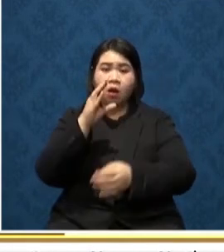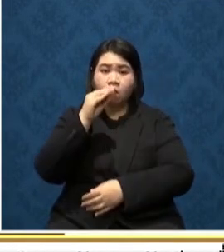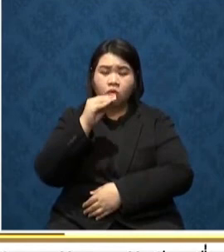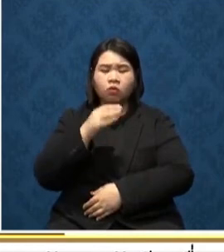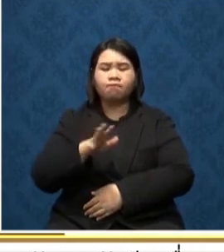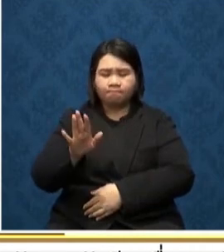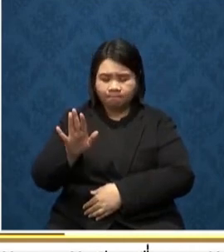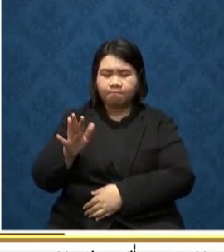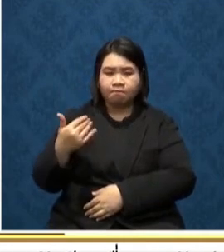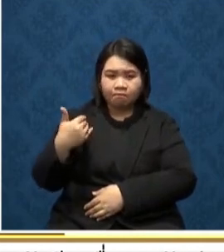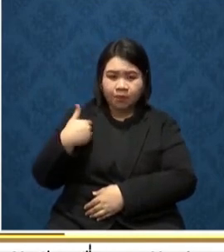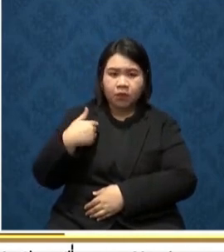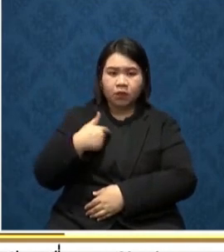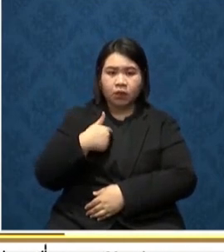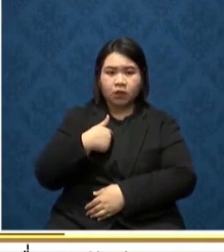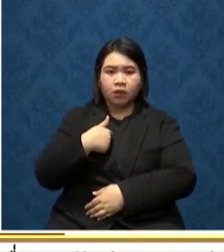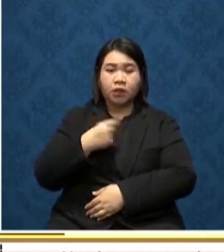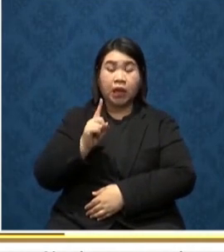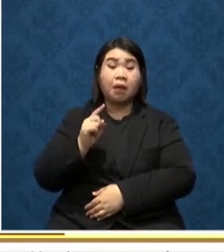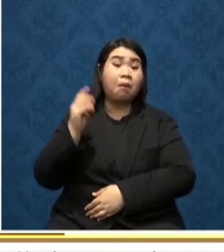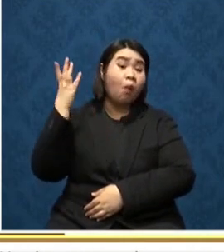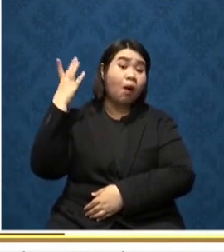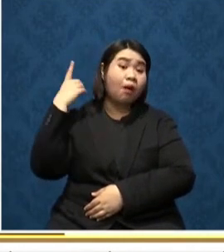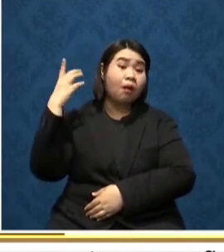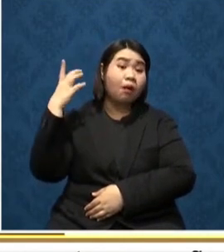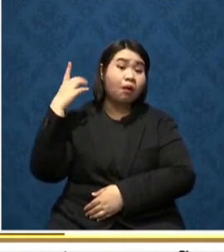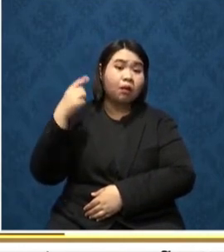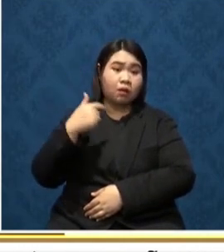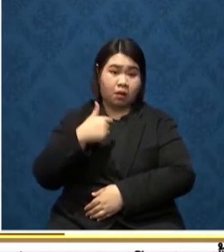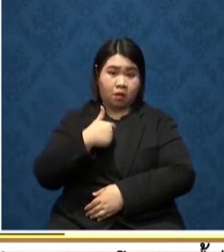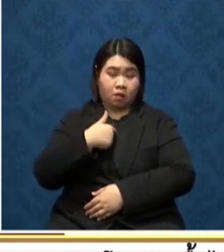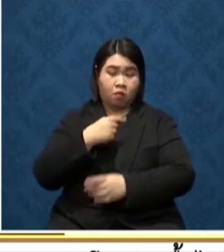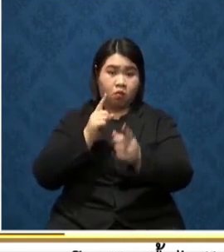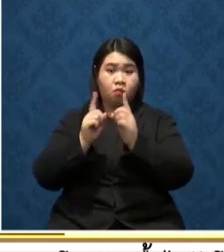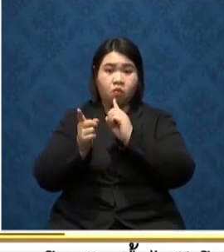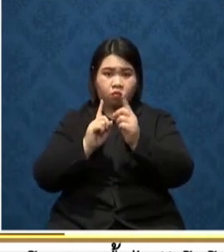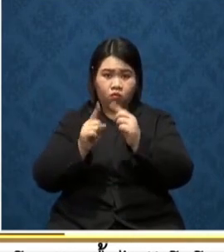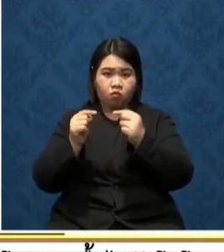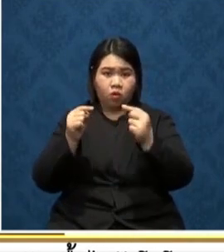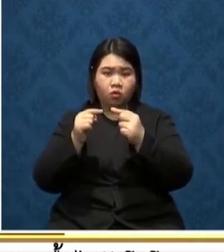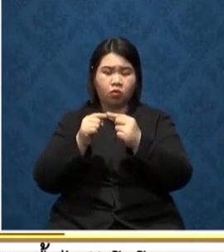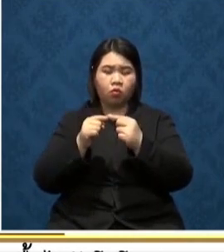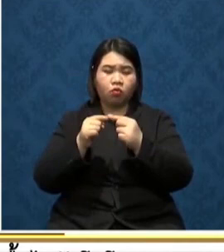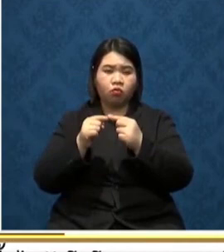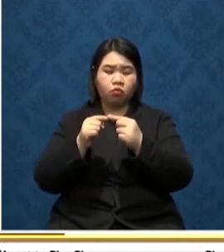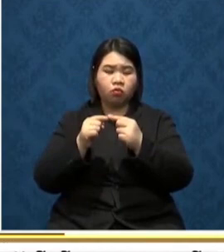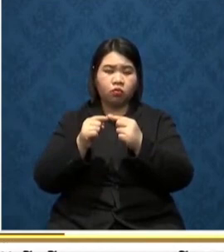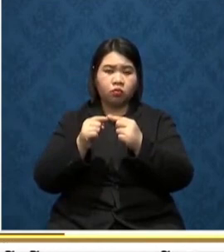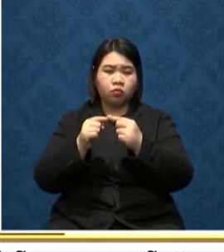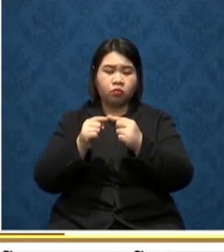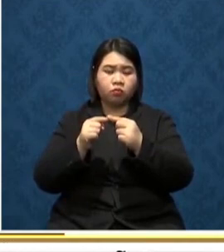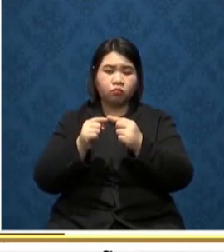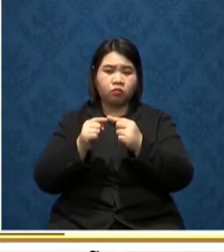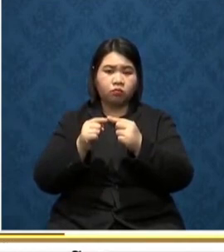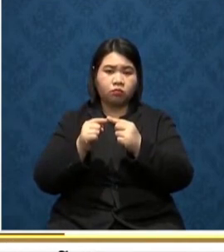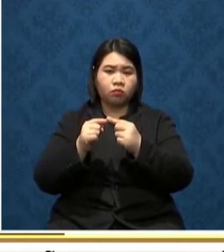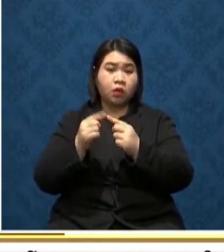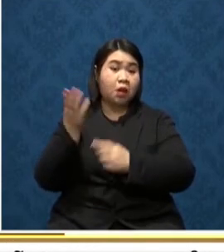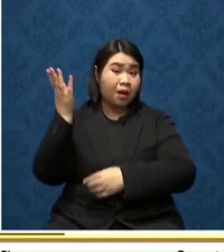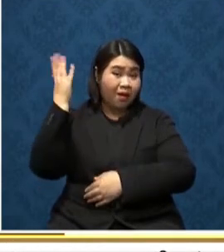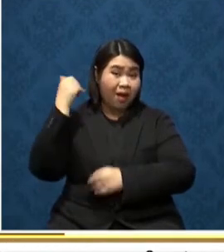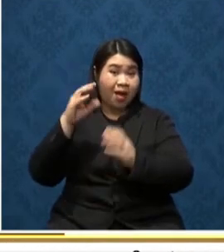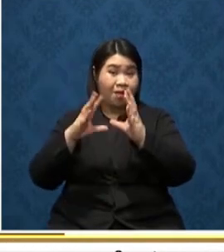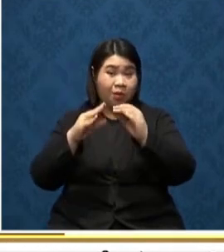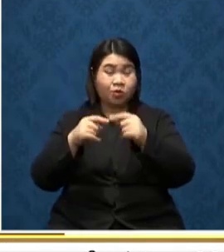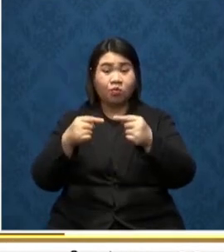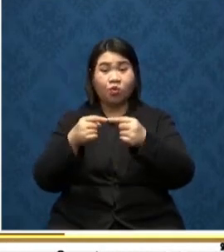อยางนี้ladım pinkwhatPEผมได้นำเรื่องนี้เข้าไปประช